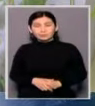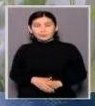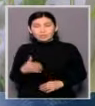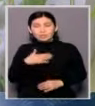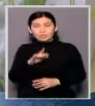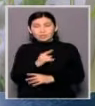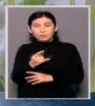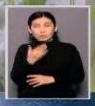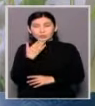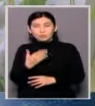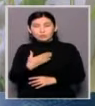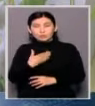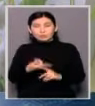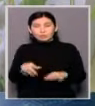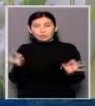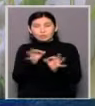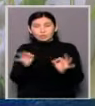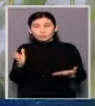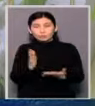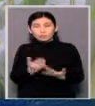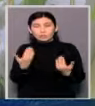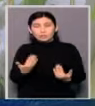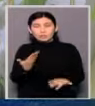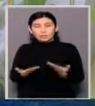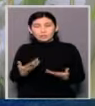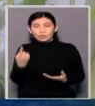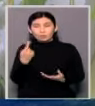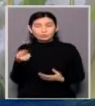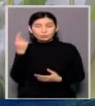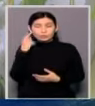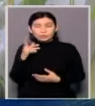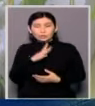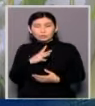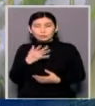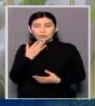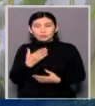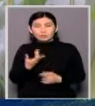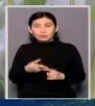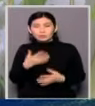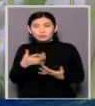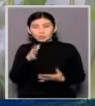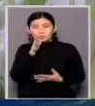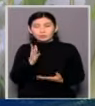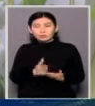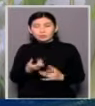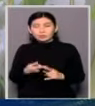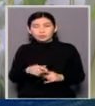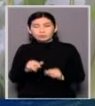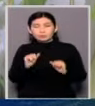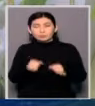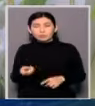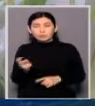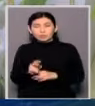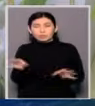Наш ребенок немного адаптируется к музыке. Теперь, если включить одну музыку, повторит ее через некоторое время. Поэтому мы приходим